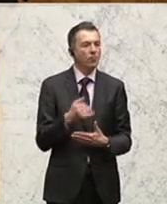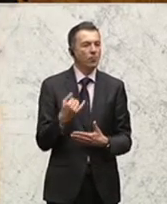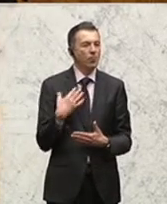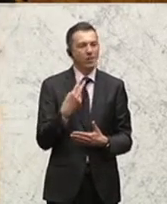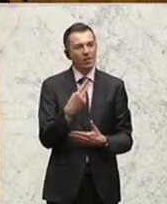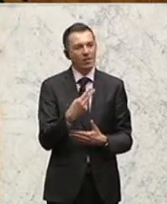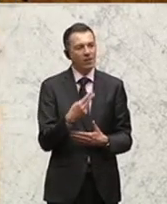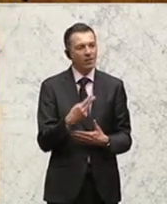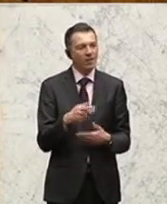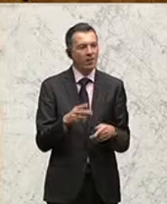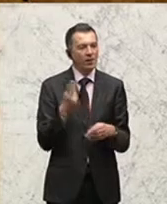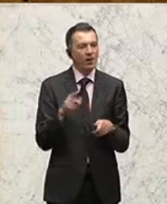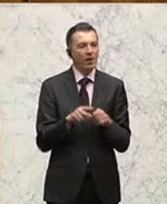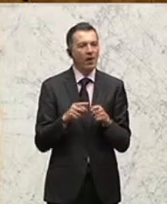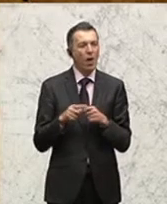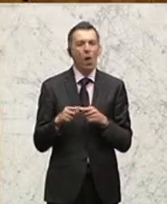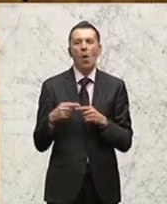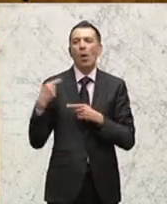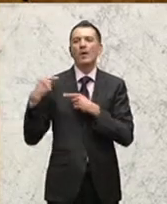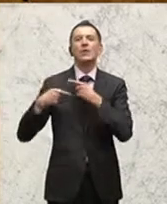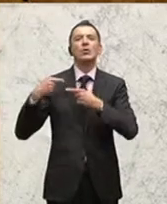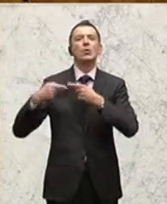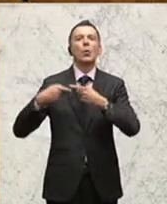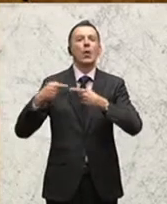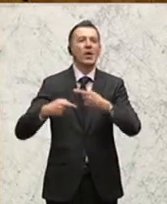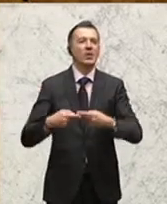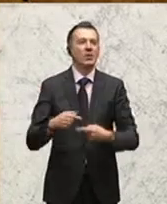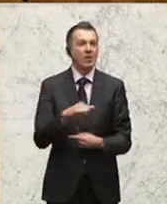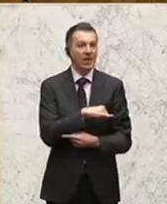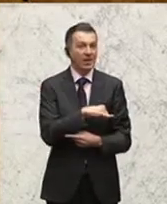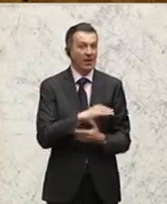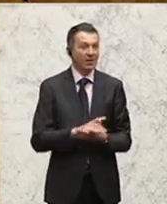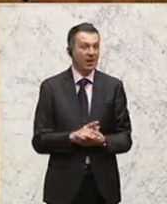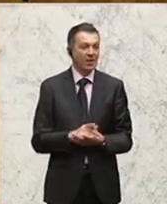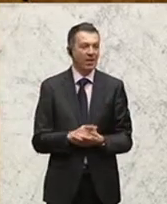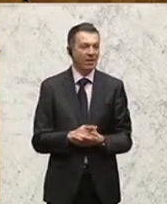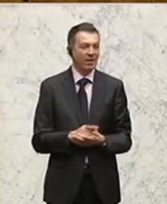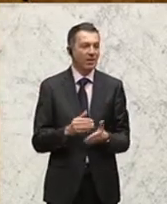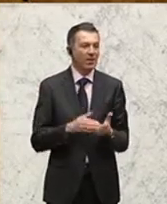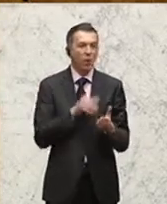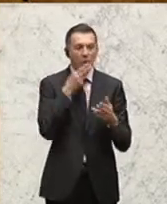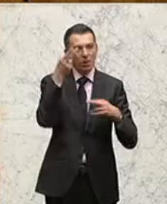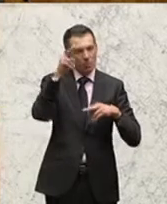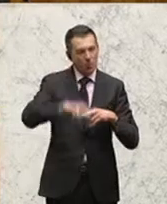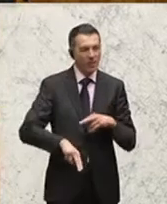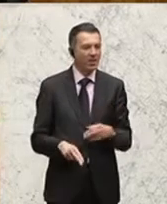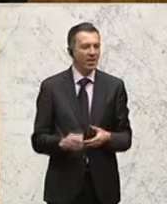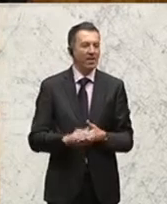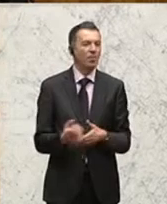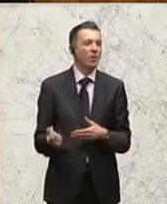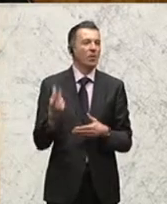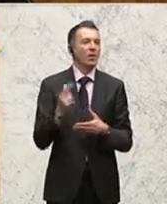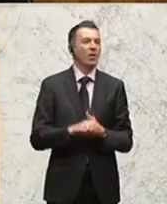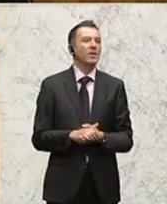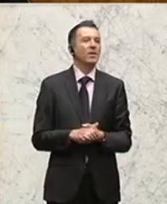wieder festhalten, weil das natürlich auch eine historische Seite hat. Das Interessante an der historischen Seite ist, dass sie noch nicht beurteilt worden ist. Also insbesondere